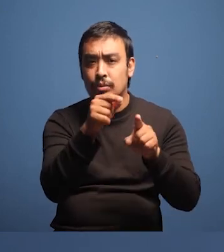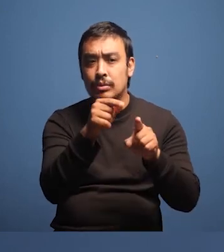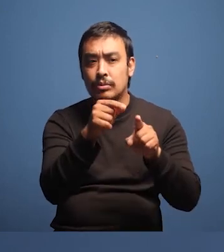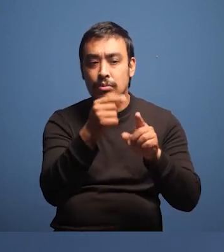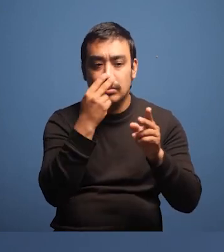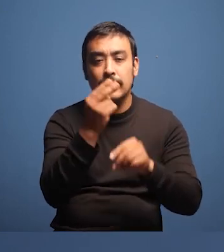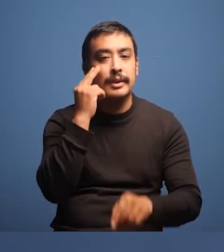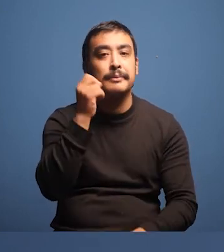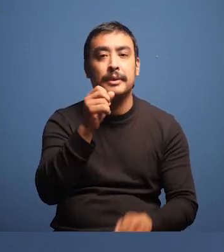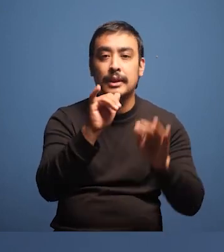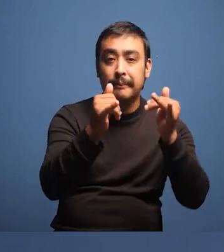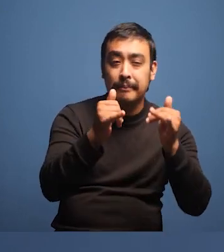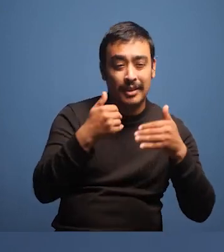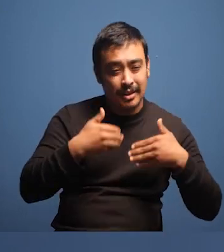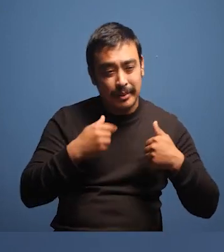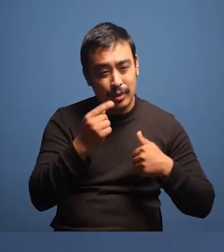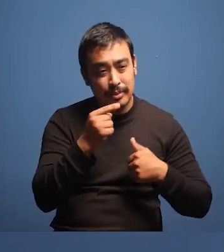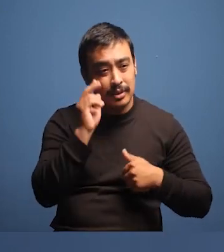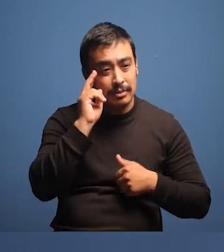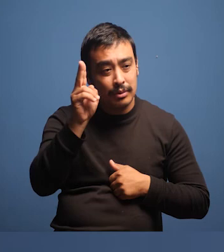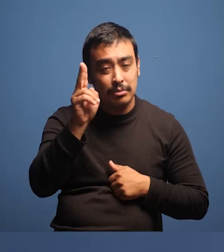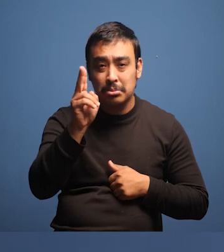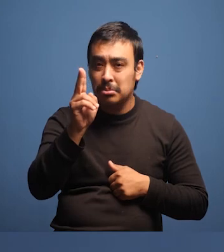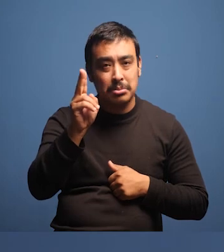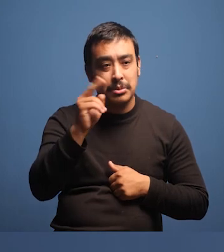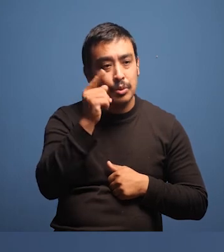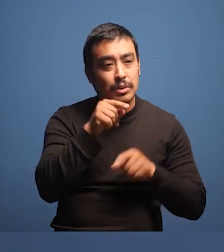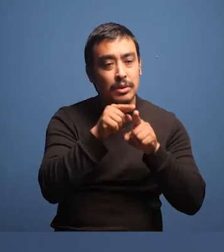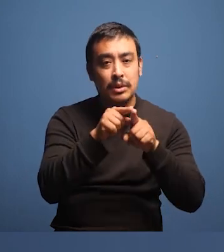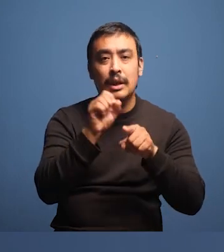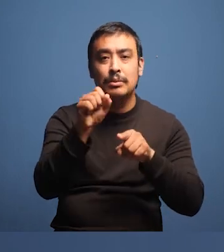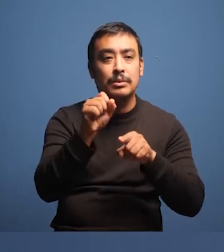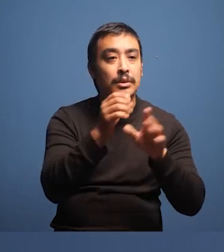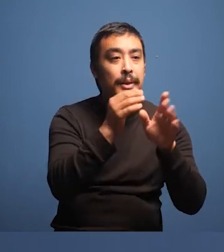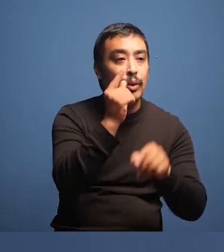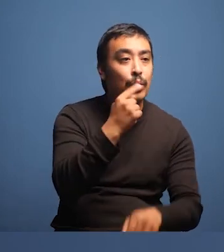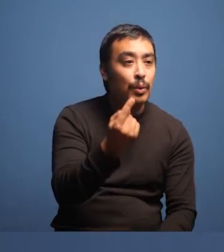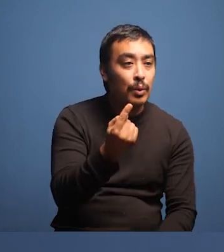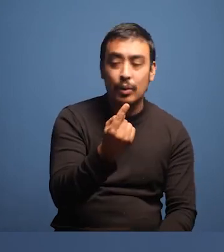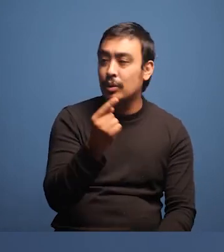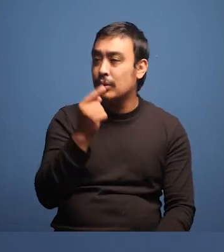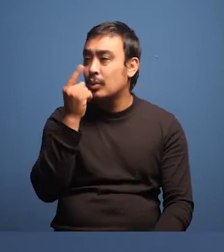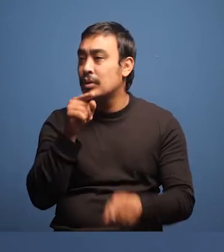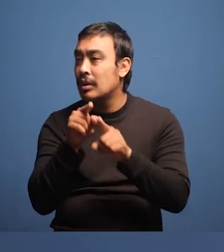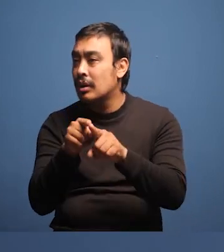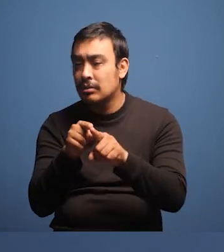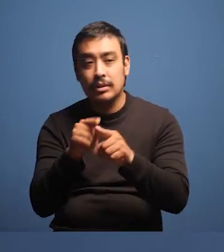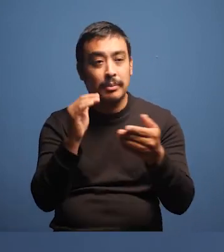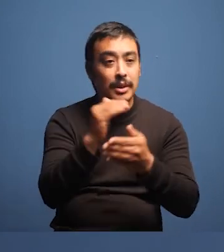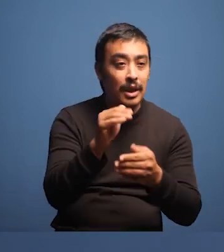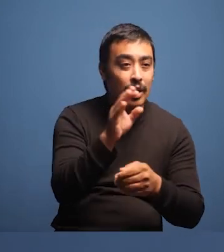त्यही भएर गेम हो फन हो भनेर तपाईँको फ्युचर चाहिँ कोसँग हुन्छ तपाईँको म्यारेज कोसँग हुन्छ होइन तपाईँको कतिवटा चिल्ड्रेन हुन्छदेखि लिएर